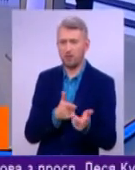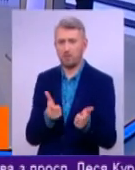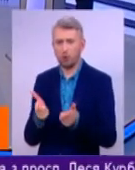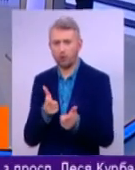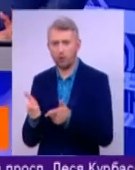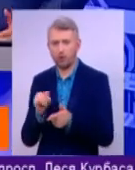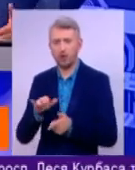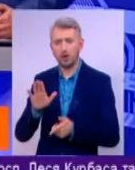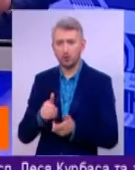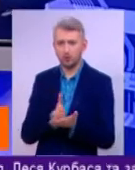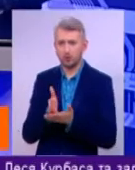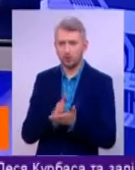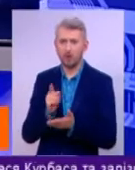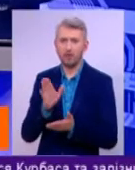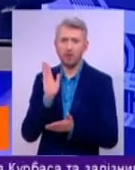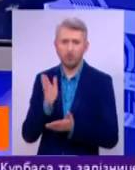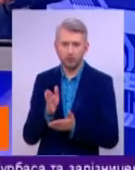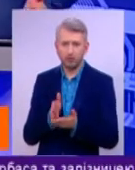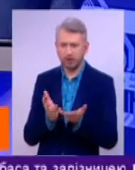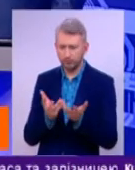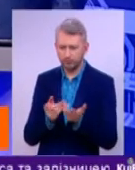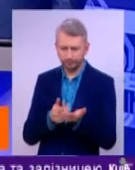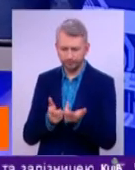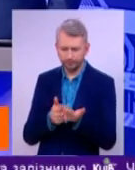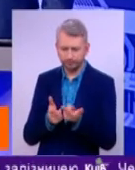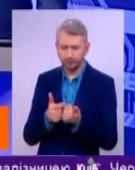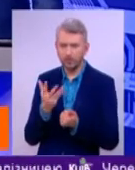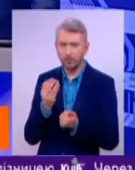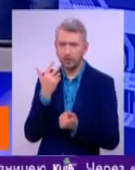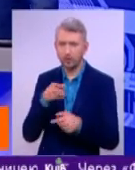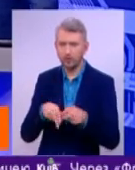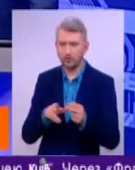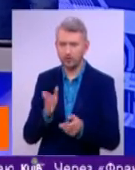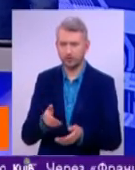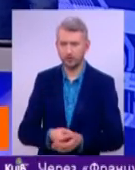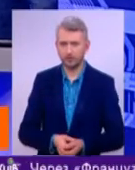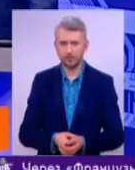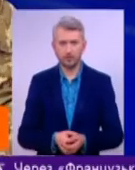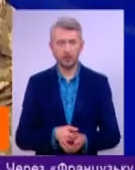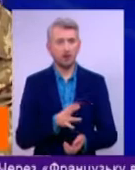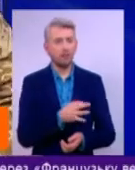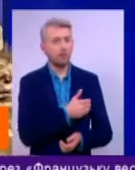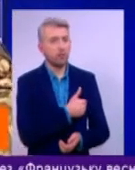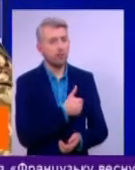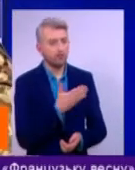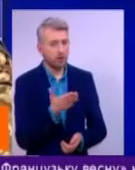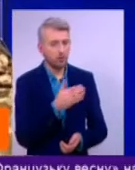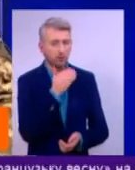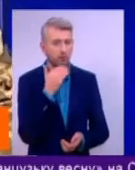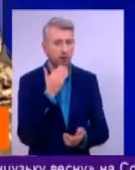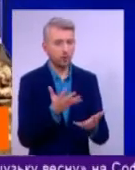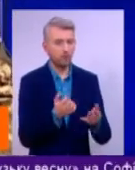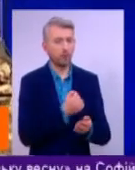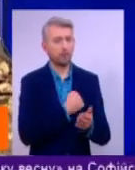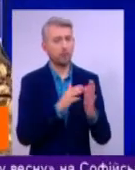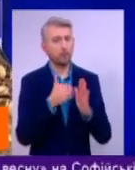безпосередньо вже потім навіть служити. Він буде рахувати собі дні, коли це все закінчиться. Ми по бажанню, в першу чергу, багато беремо